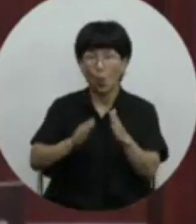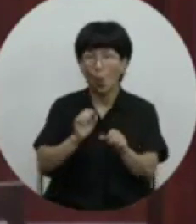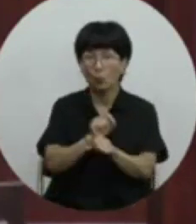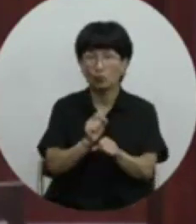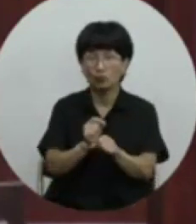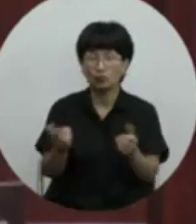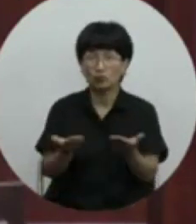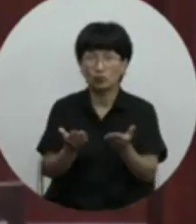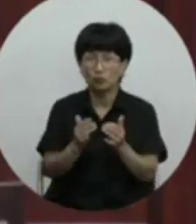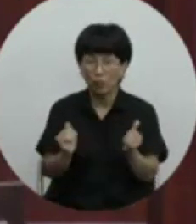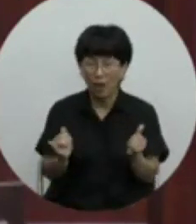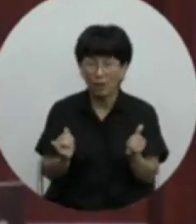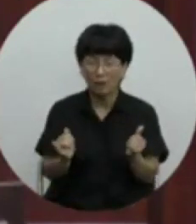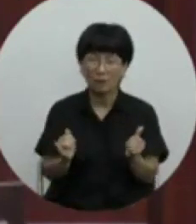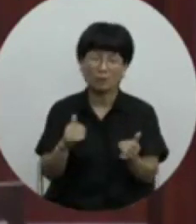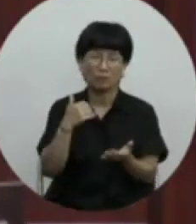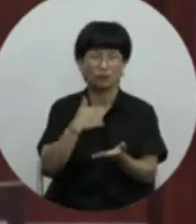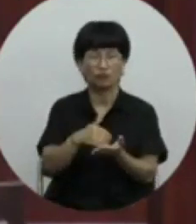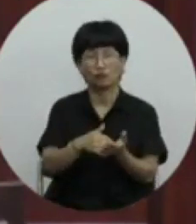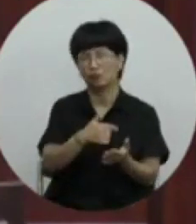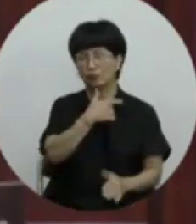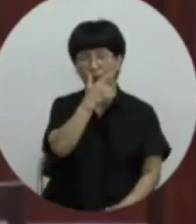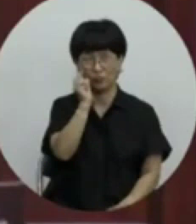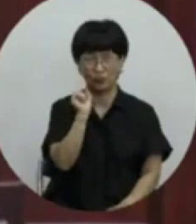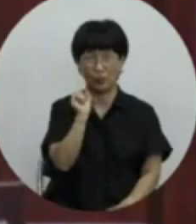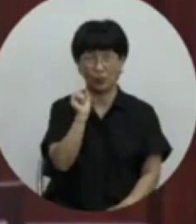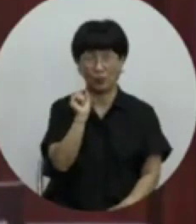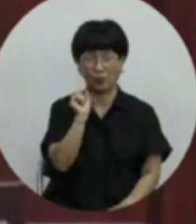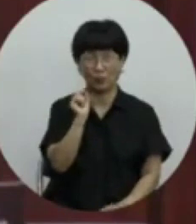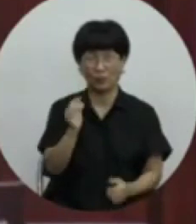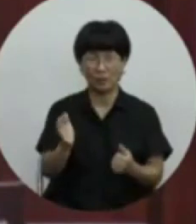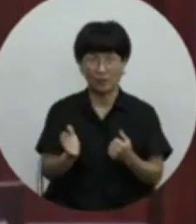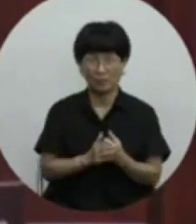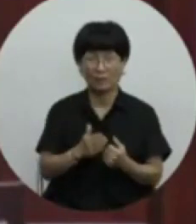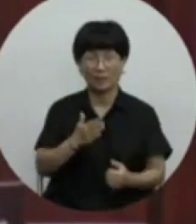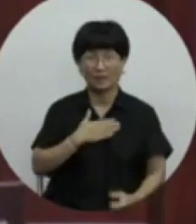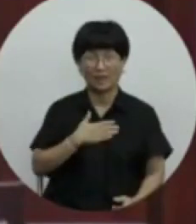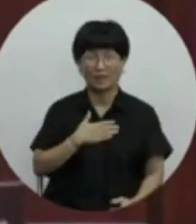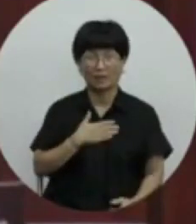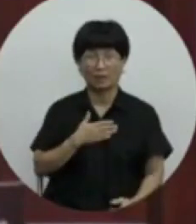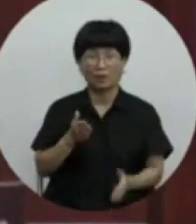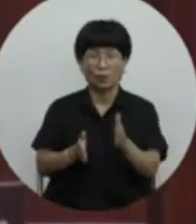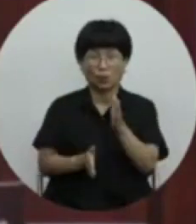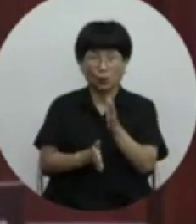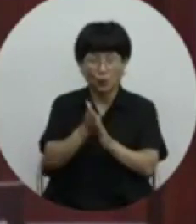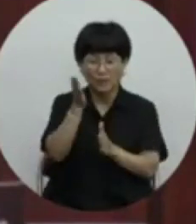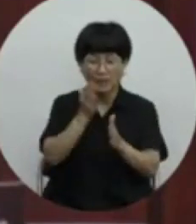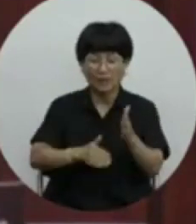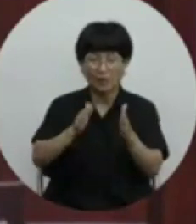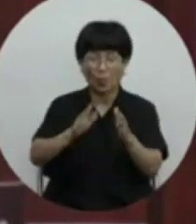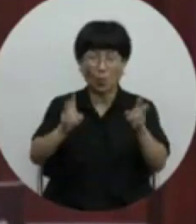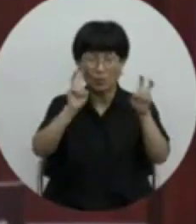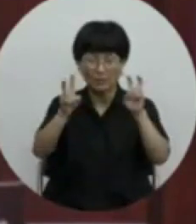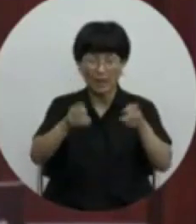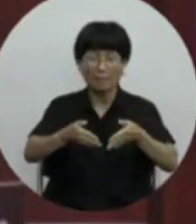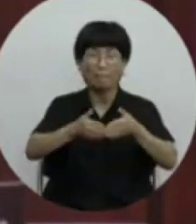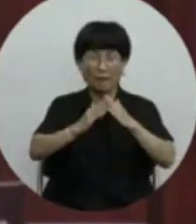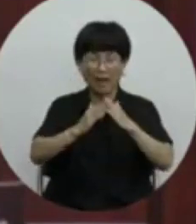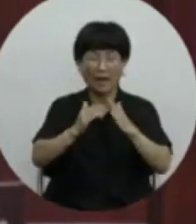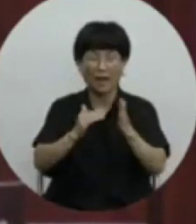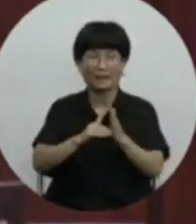너무 일을 할 수 있는 인원이 부족합니다. 이래서 저는 도시공사를 만들어서 도시공사로